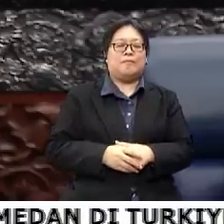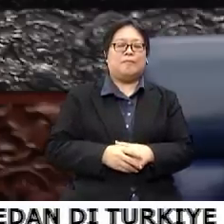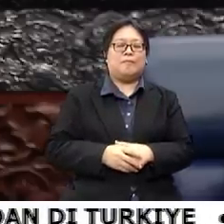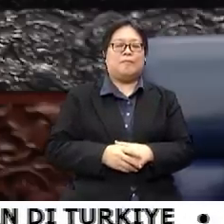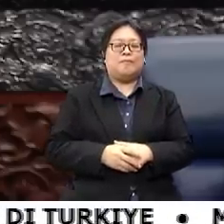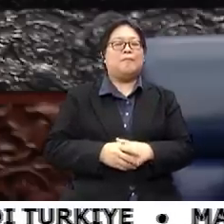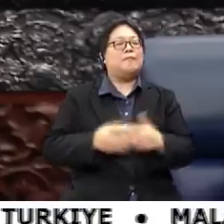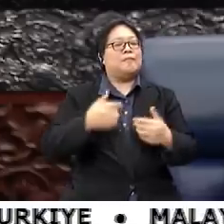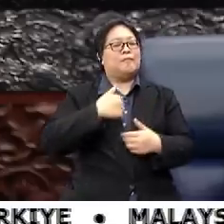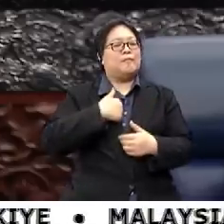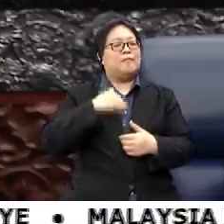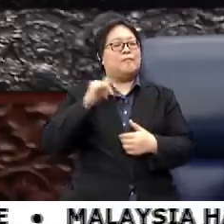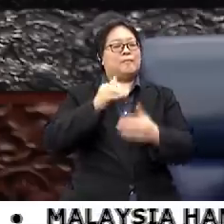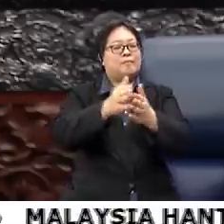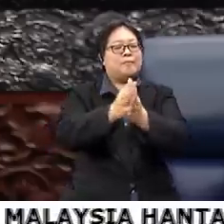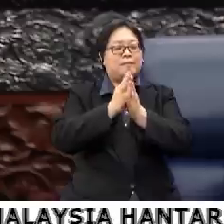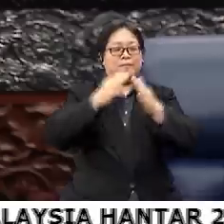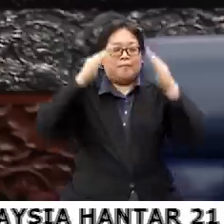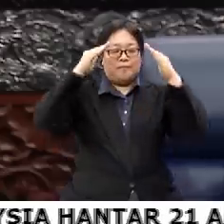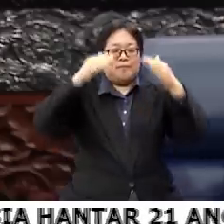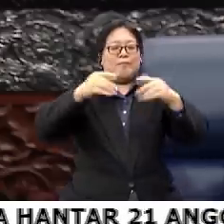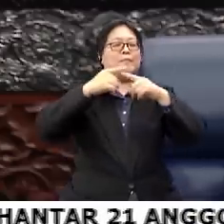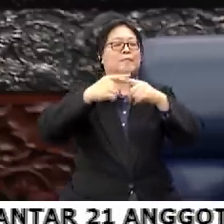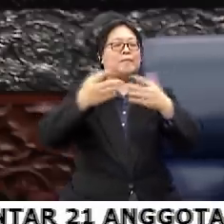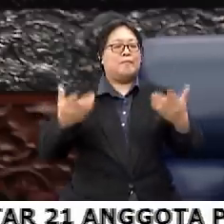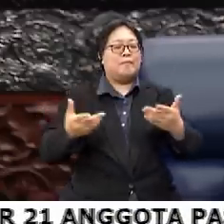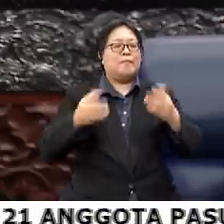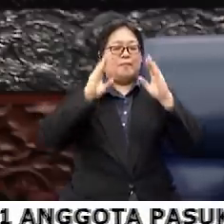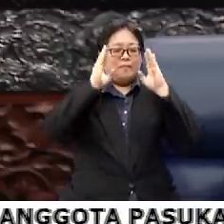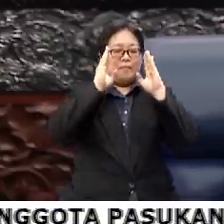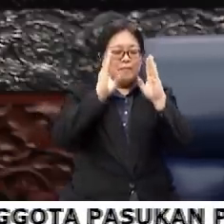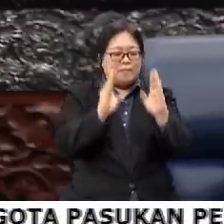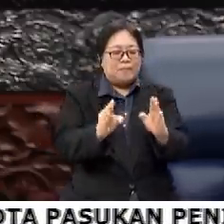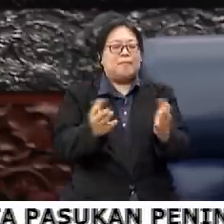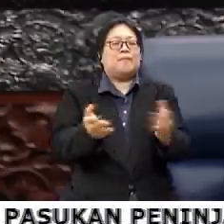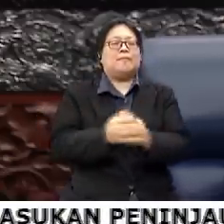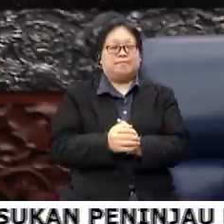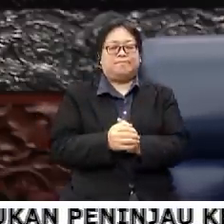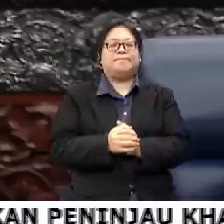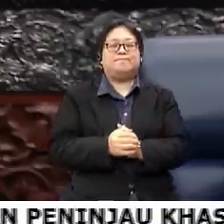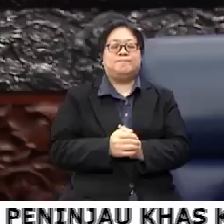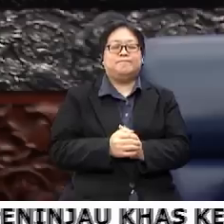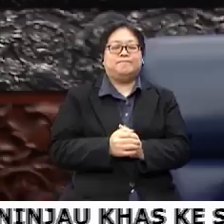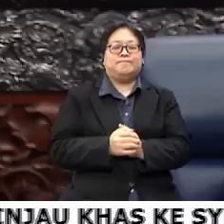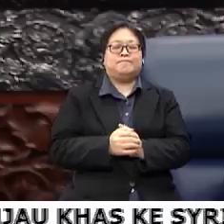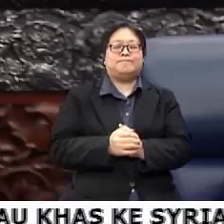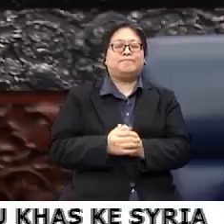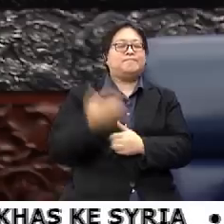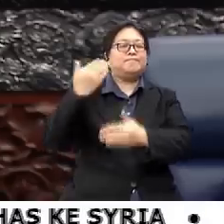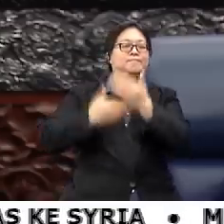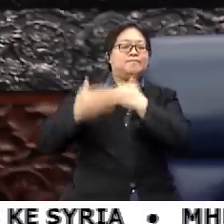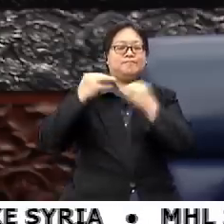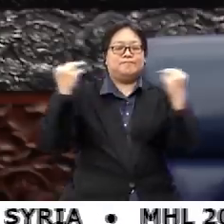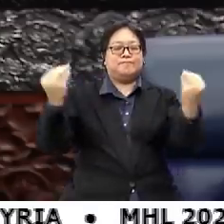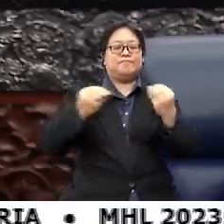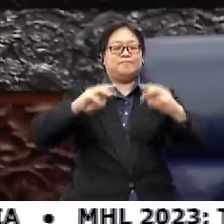Dalam hubungan ini, saya juga ingin menarik perhatian Dewan Yang Mulia ini tentang pemerhatian yang dibuat ketika itu oleh